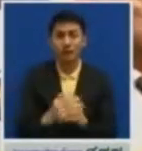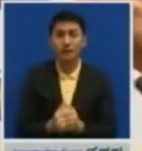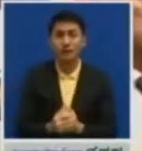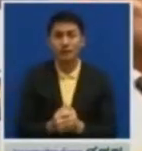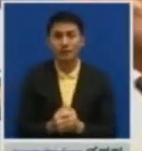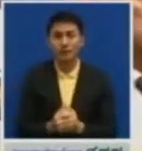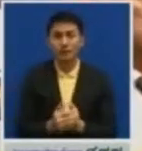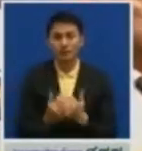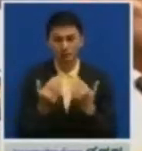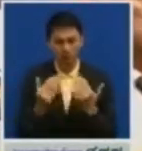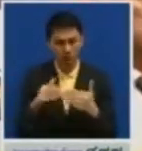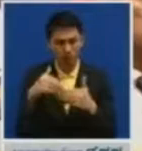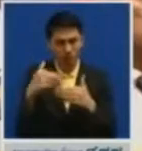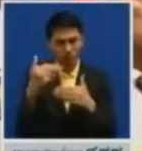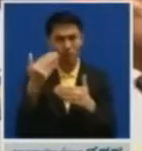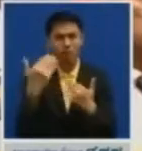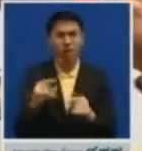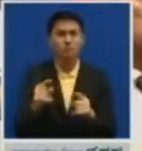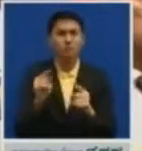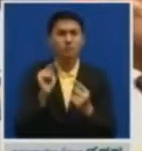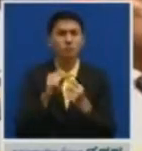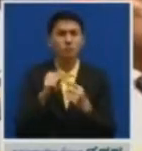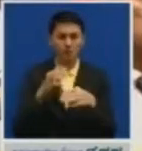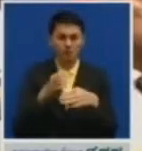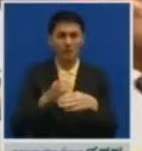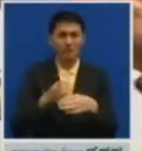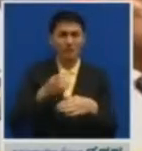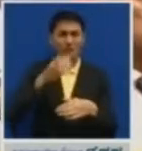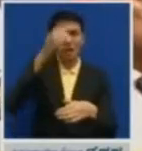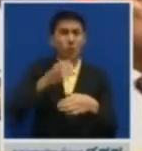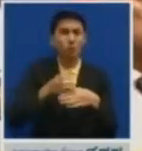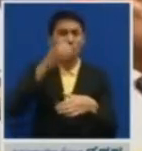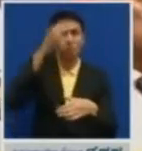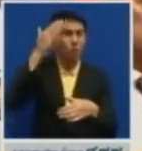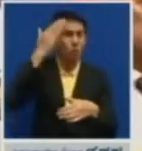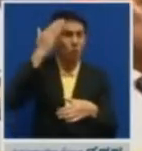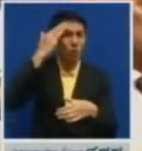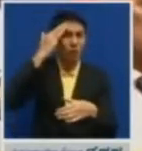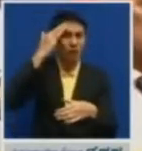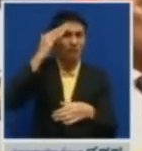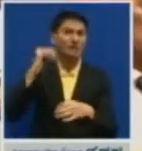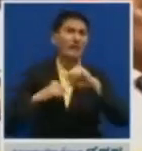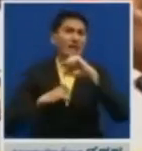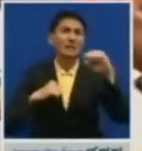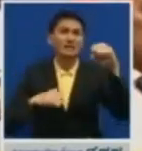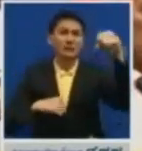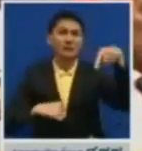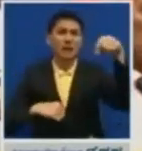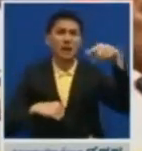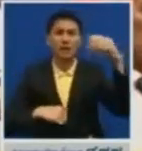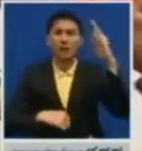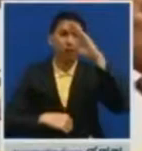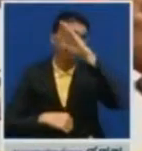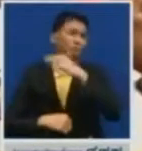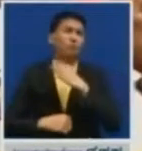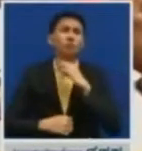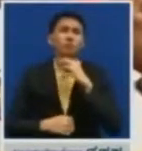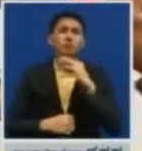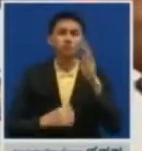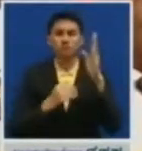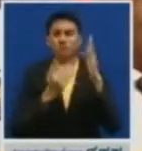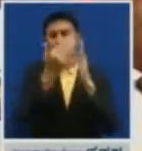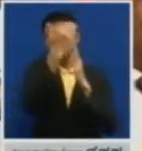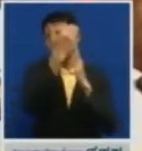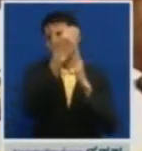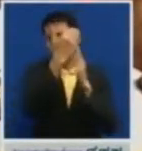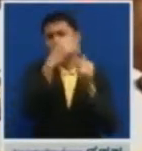าหัวเสาตะลุงปีกซ้ายของพเนียดคล้องช้างถูกตัดหัวไปนะคะชาวบ้าน